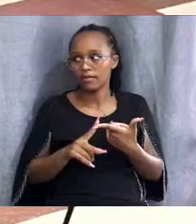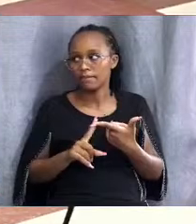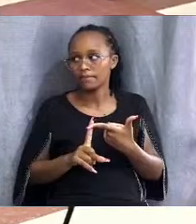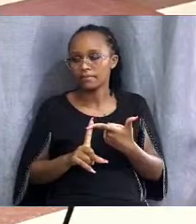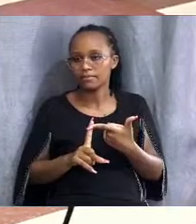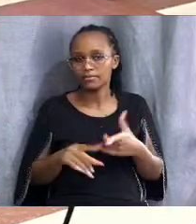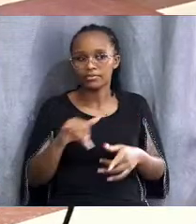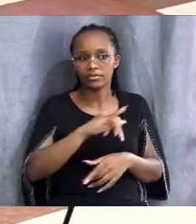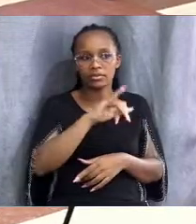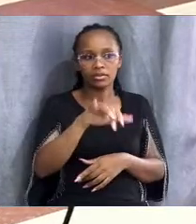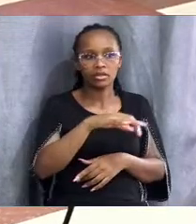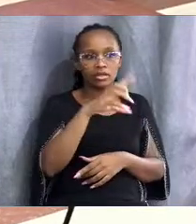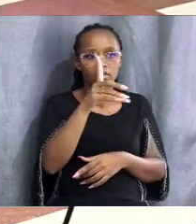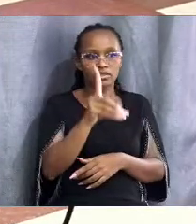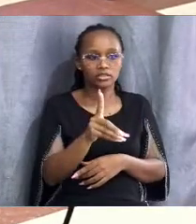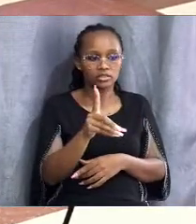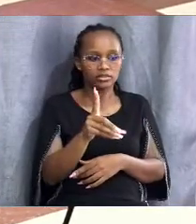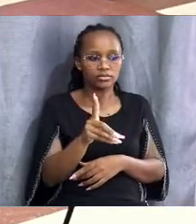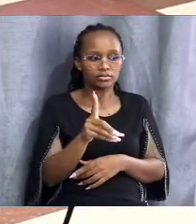Jed.